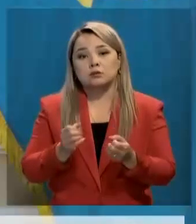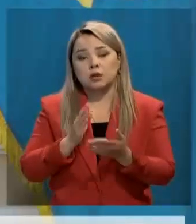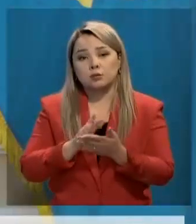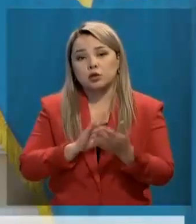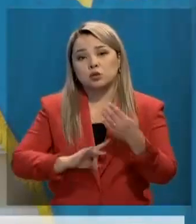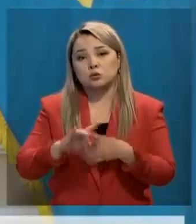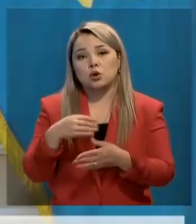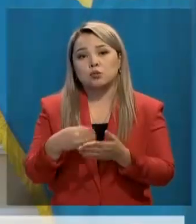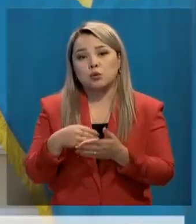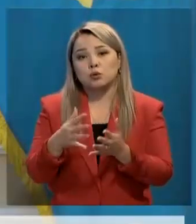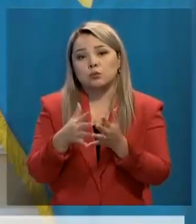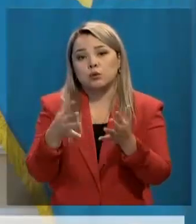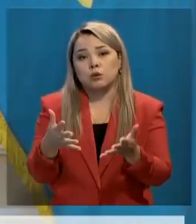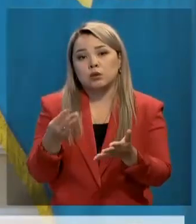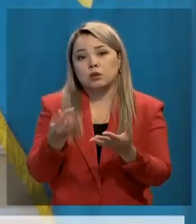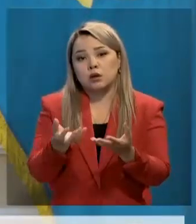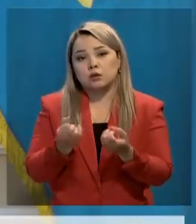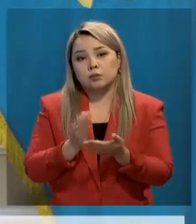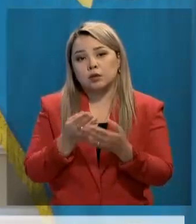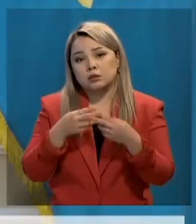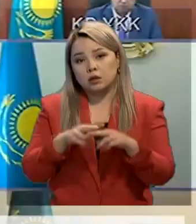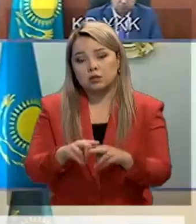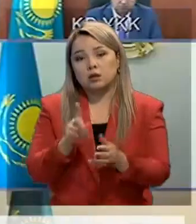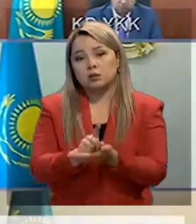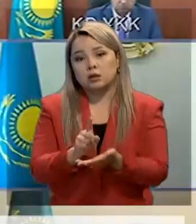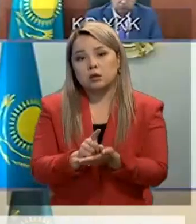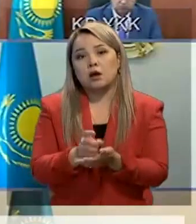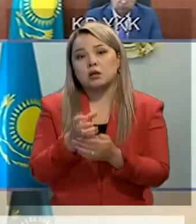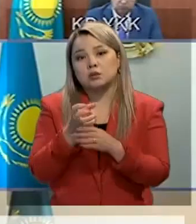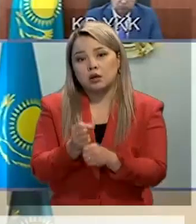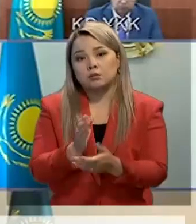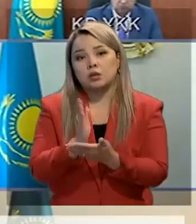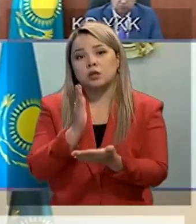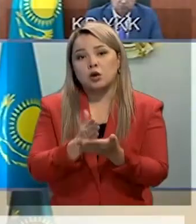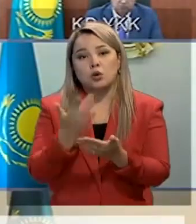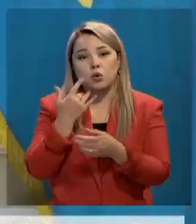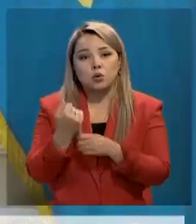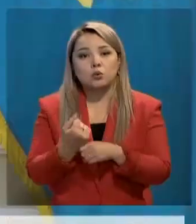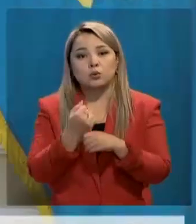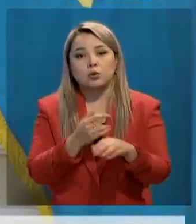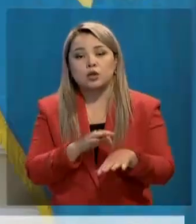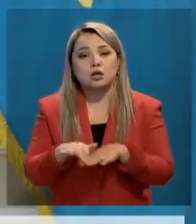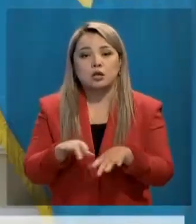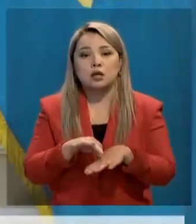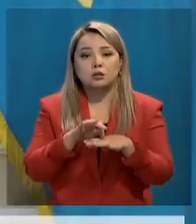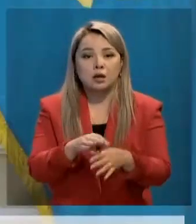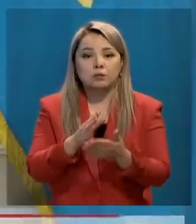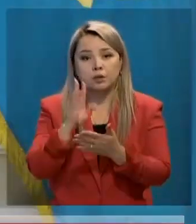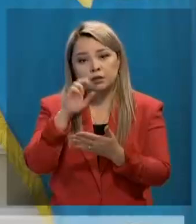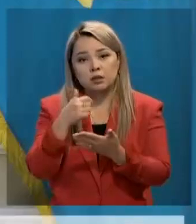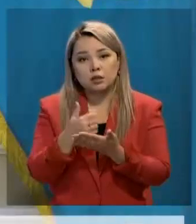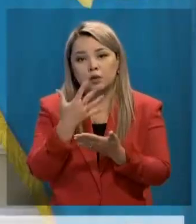Республикалық бюджеттен қомақты қаржы бөліп, салықты азайтып отыр. Осындай тікелей қолдау шаралары еліміздің